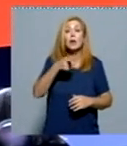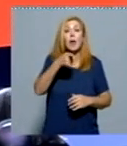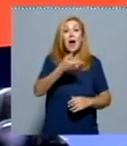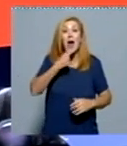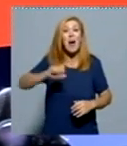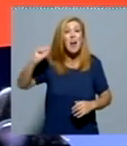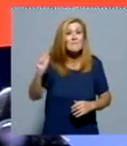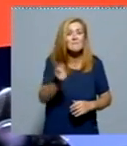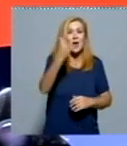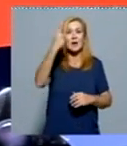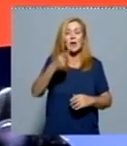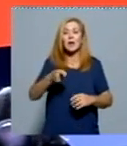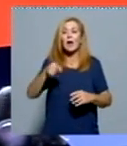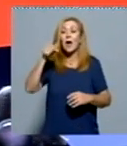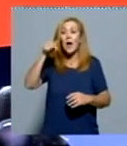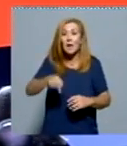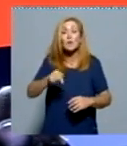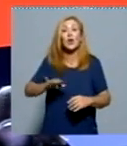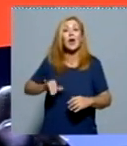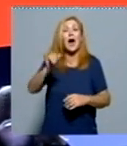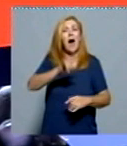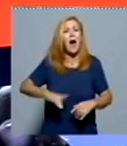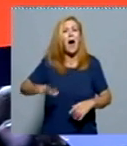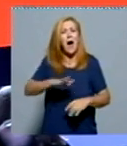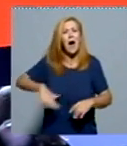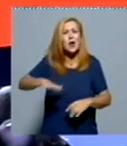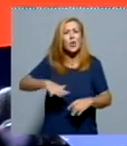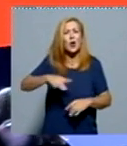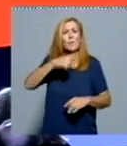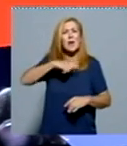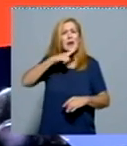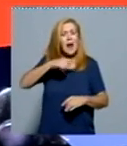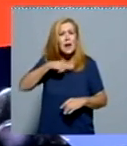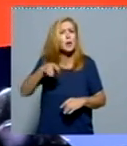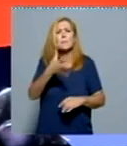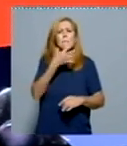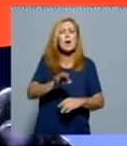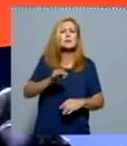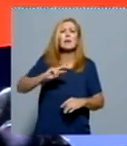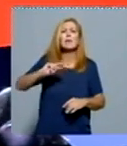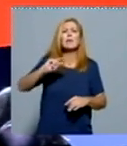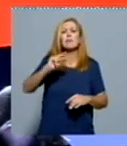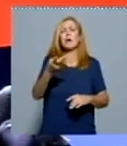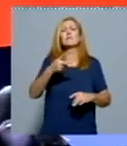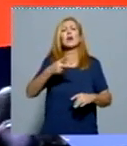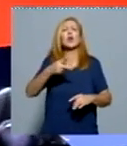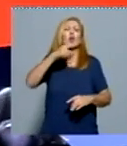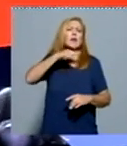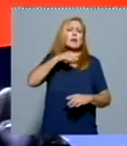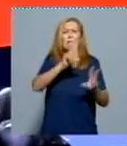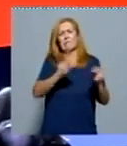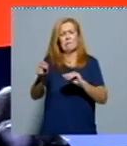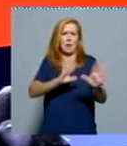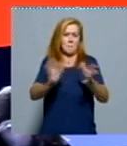σχέδιο αξιοποίησης για το υφιστάμενο αεροδρόμιο στο Ηράκλειο. Είναι ένα δεύτερο Ηράκλειο, είναι 3.500 στρέμμα. Σήμερα